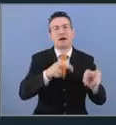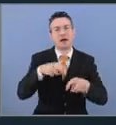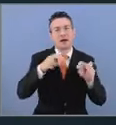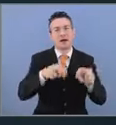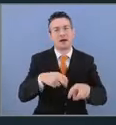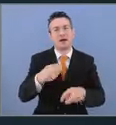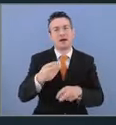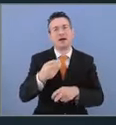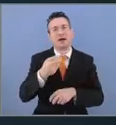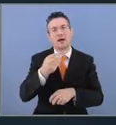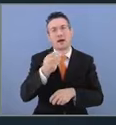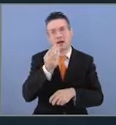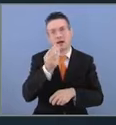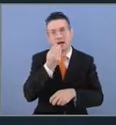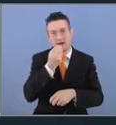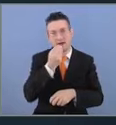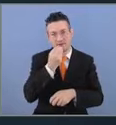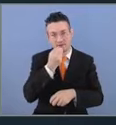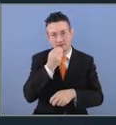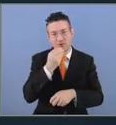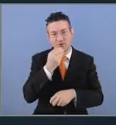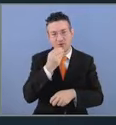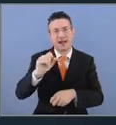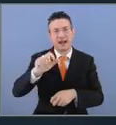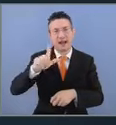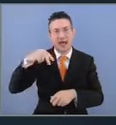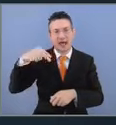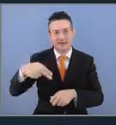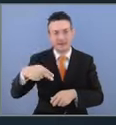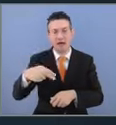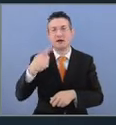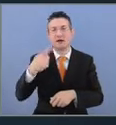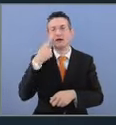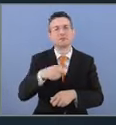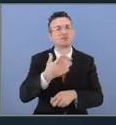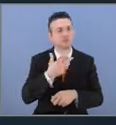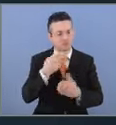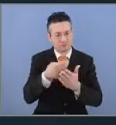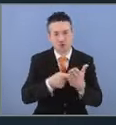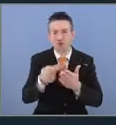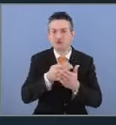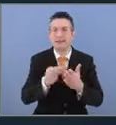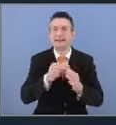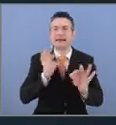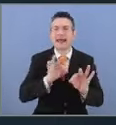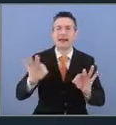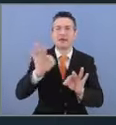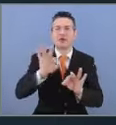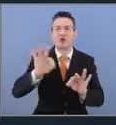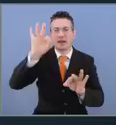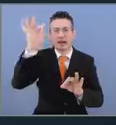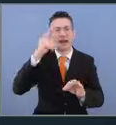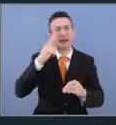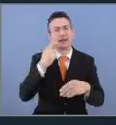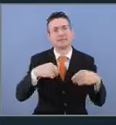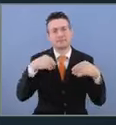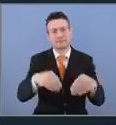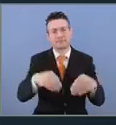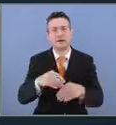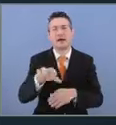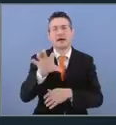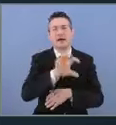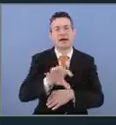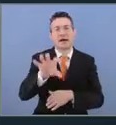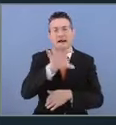che comprende molti e rilevanti progetti territoriali e partecipanti della Regione Lazio.